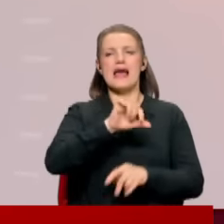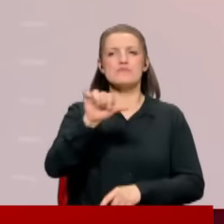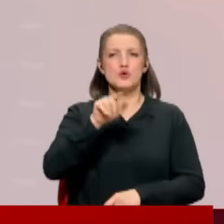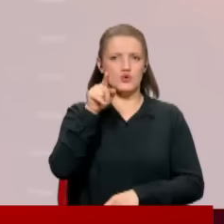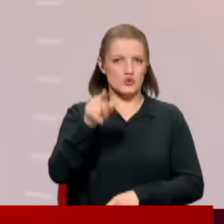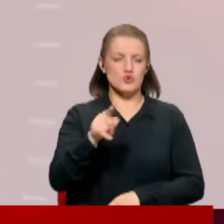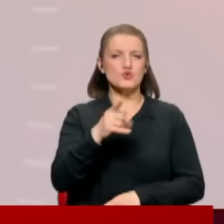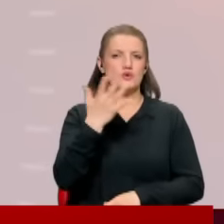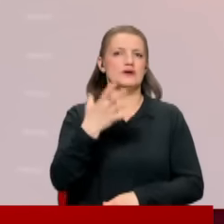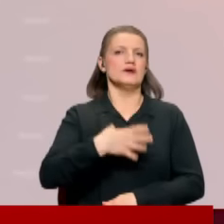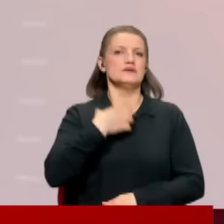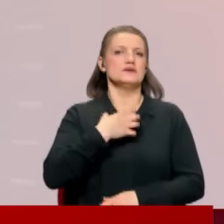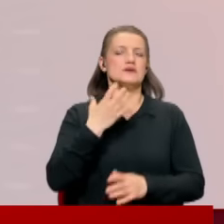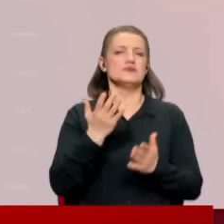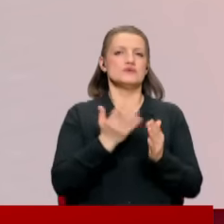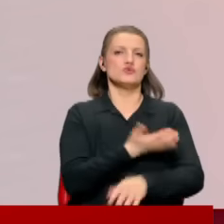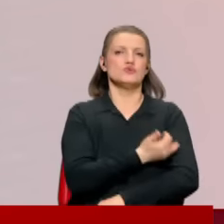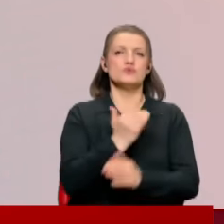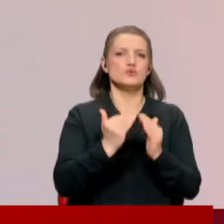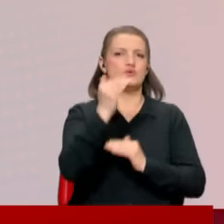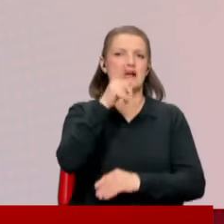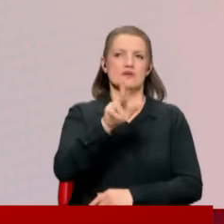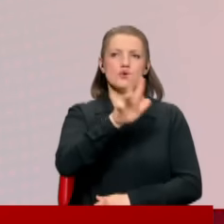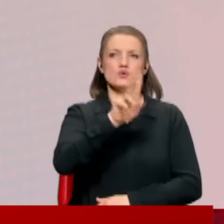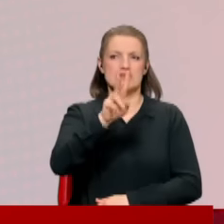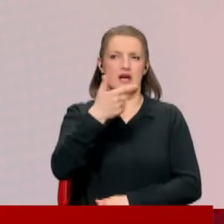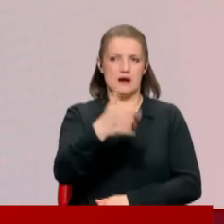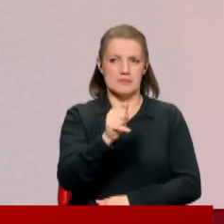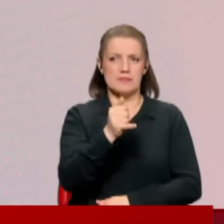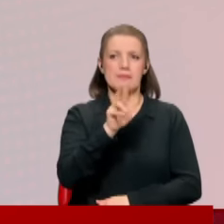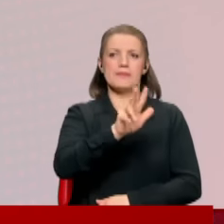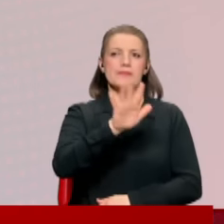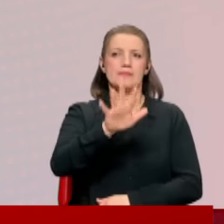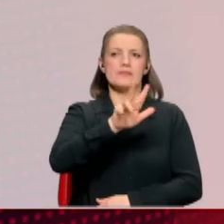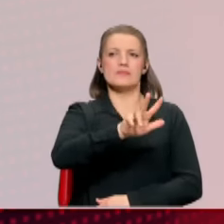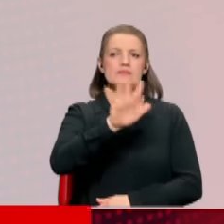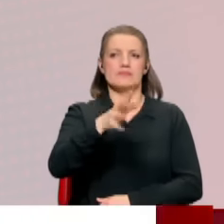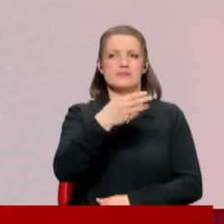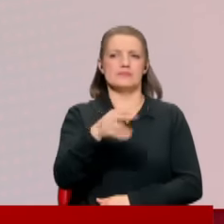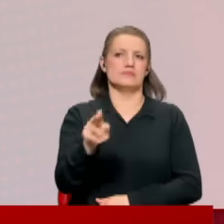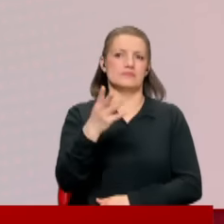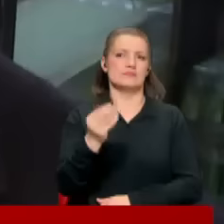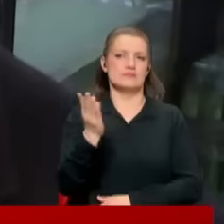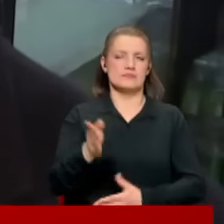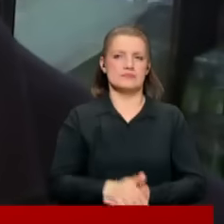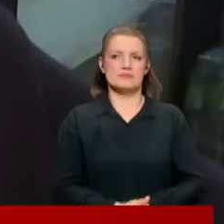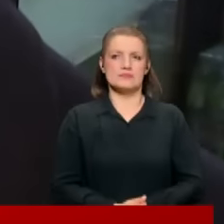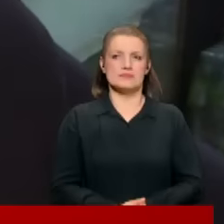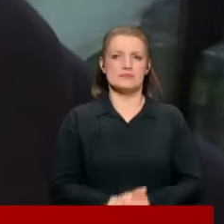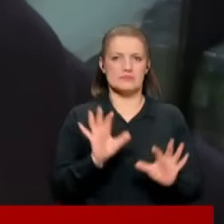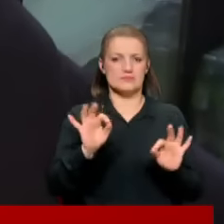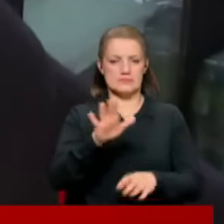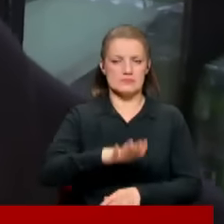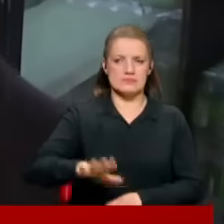borsada hararet yükseldi. Dolar 32 lira 60 kuruşa, euro 35 lira 25 kuruşa kadar düştü. Böyle bir